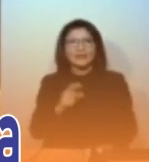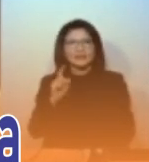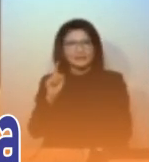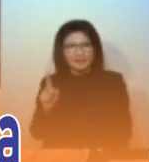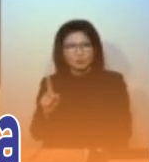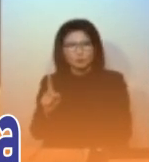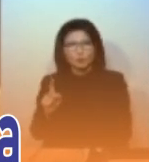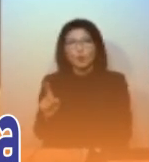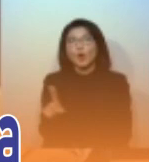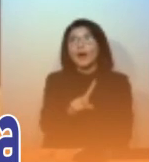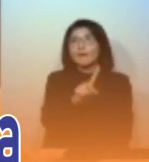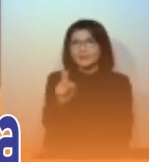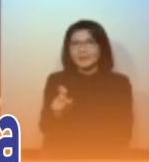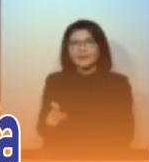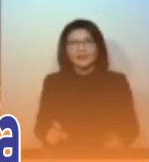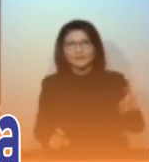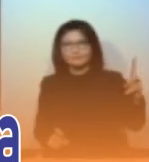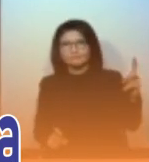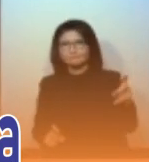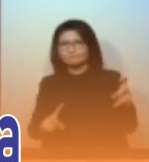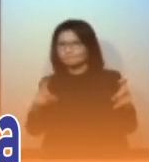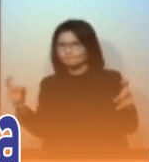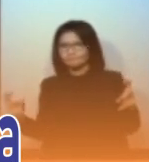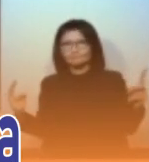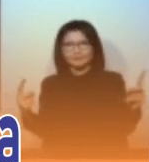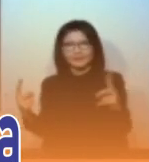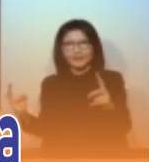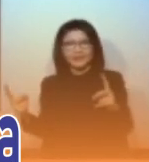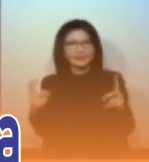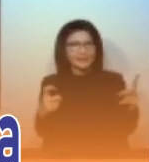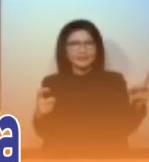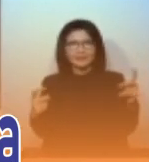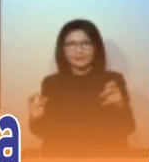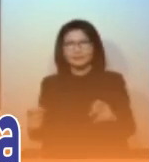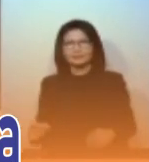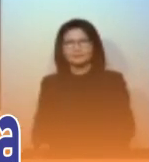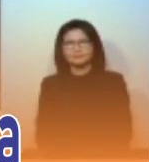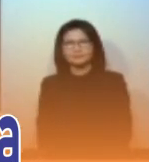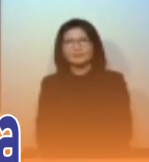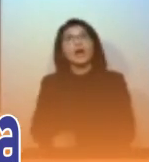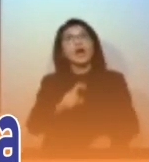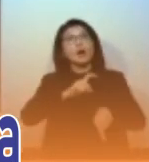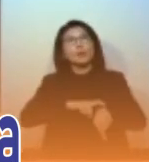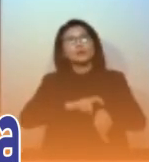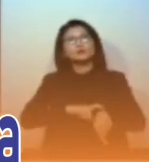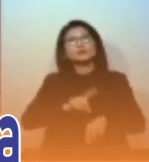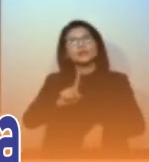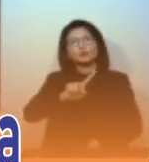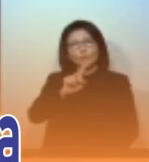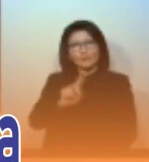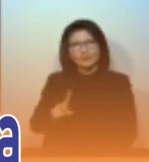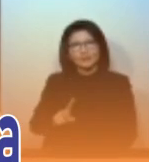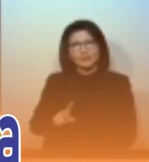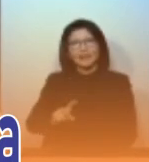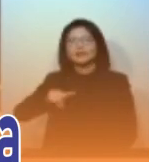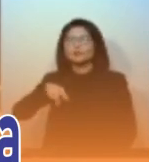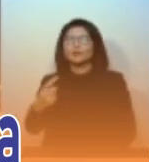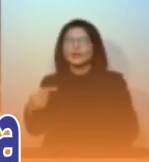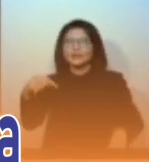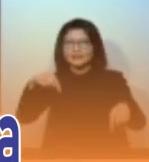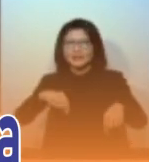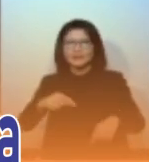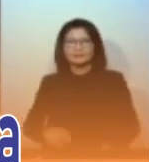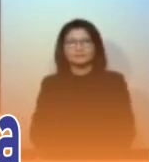untuk bertanya kepada calon presiden nomor urut 2. Dan waktu Bapak 1 menit dimulai dari